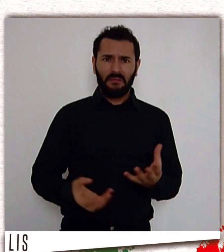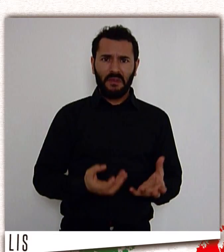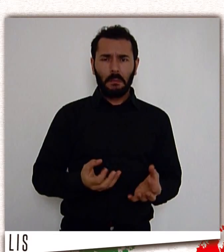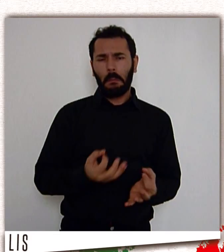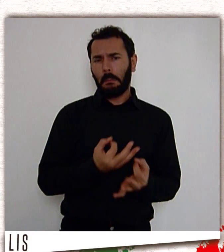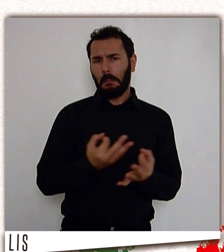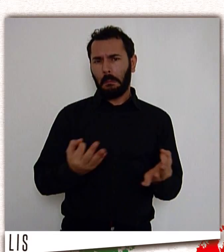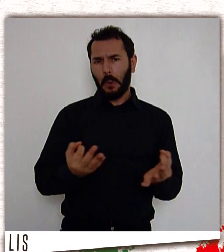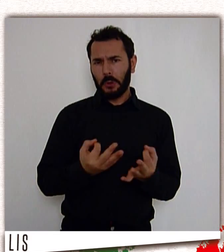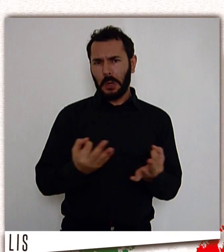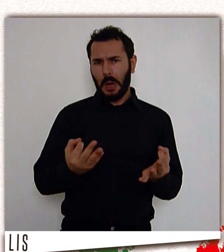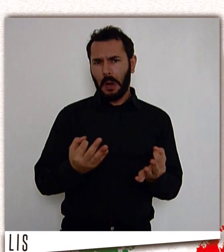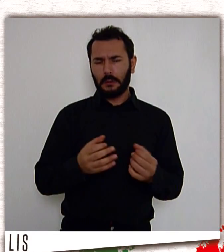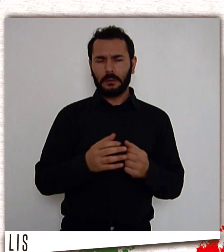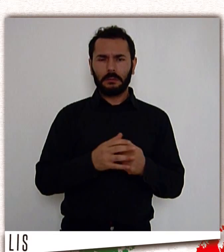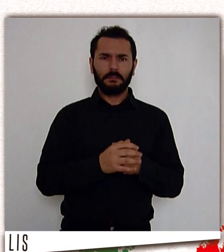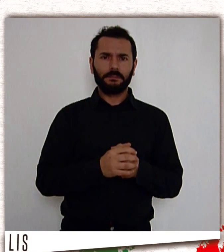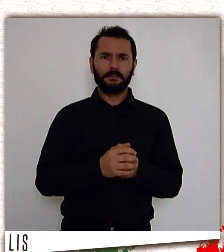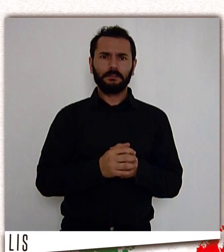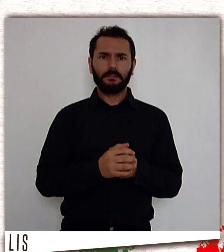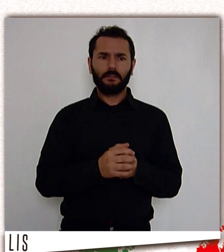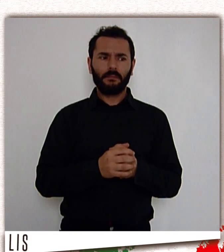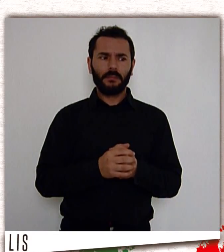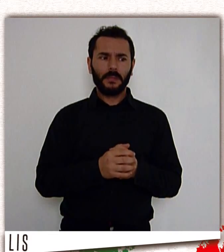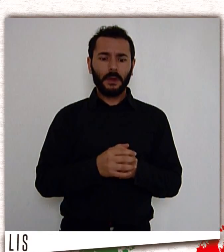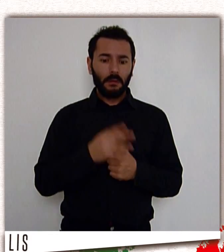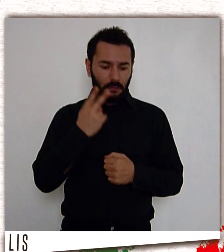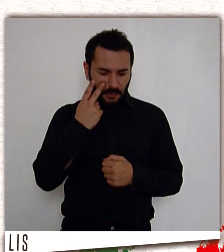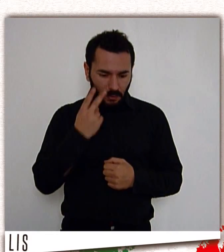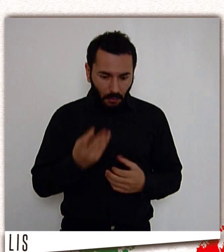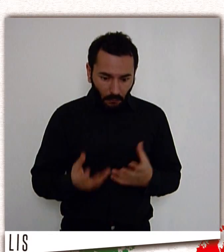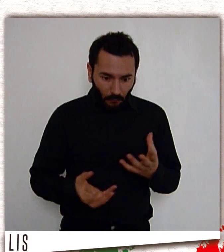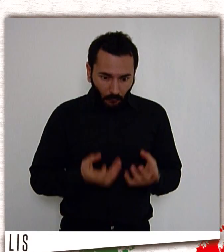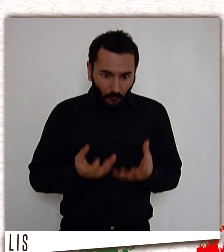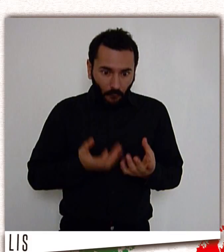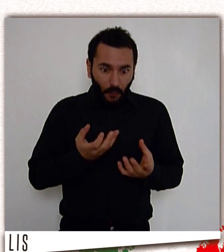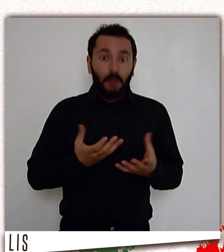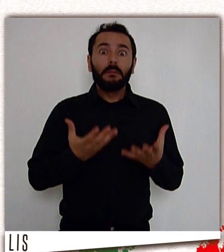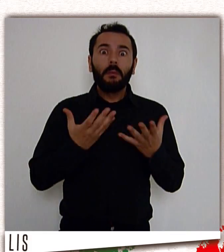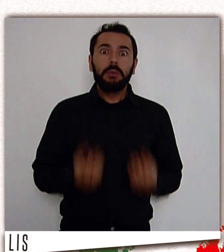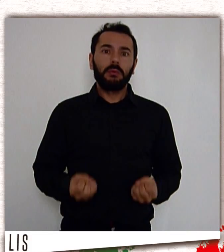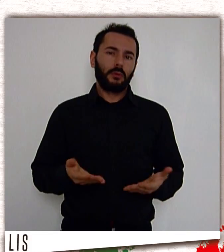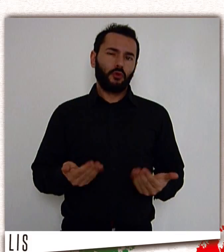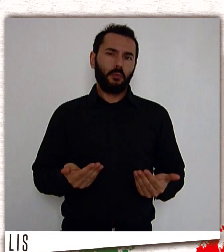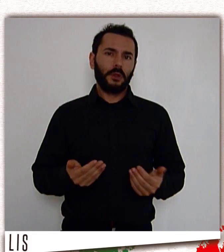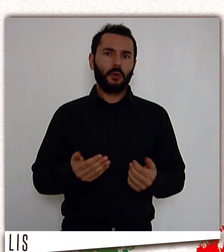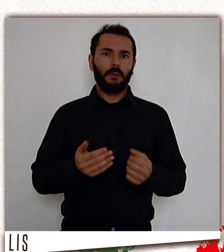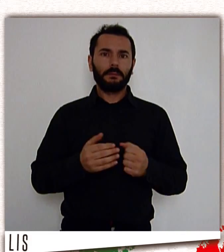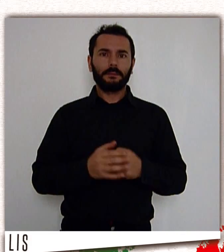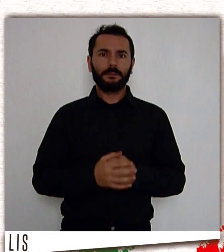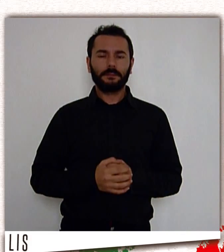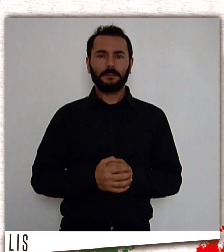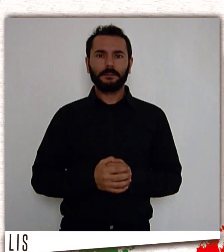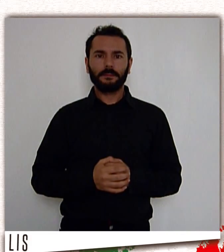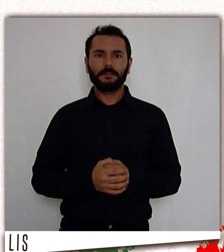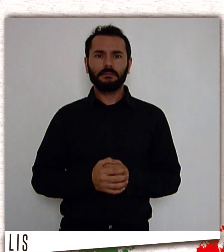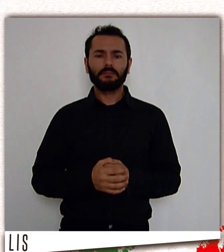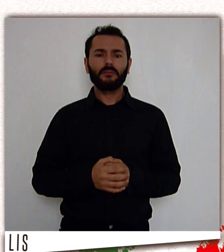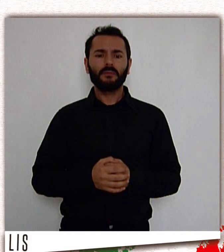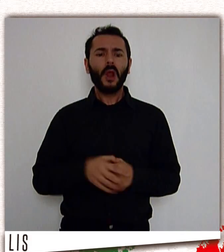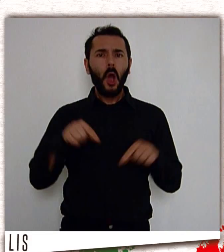fiamma a fuoco moderato e non appena si alzerà il bollore spegnete subito a